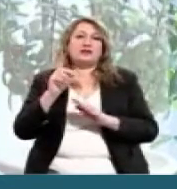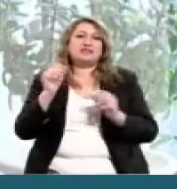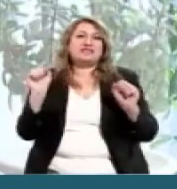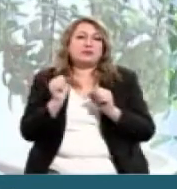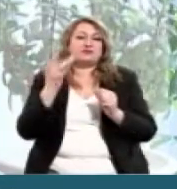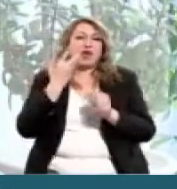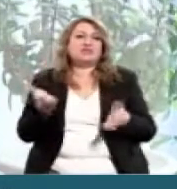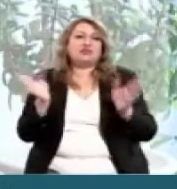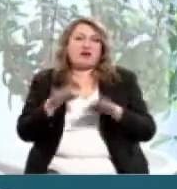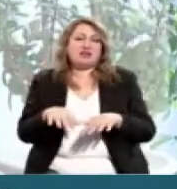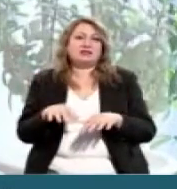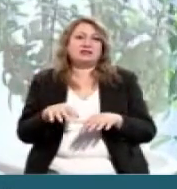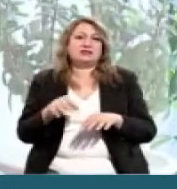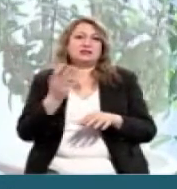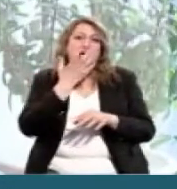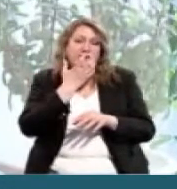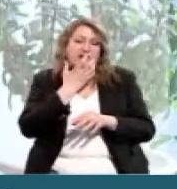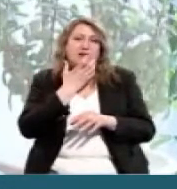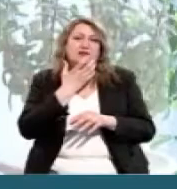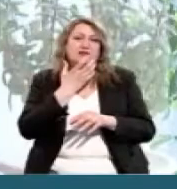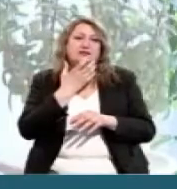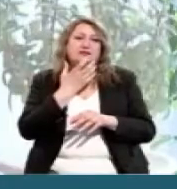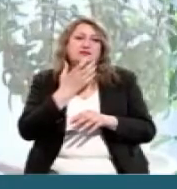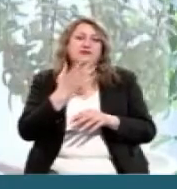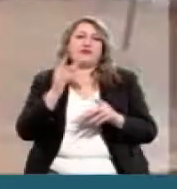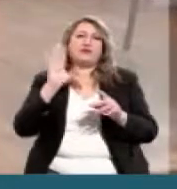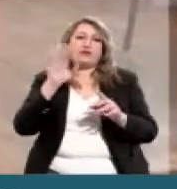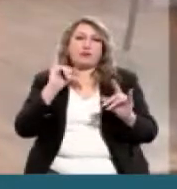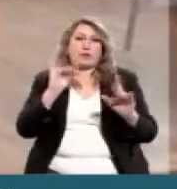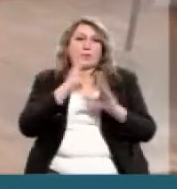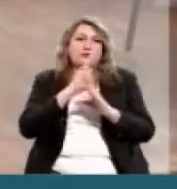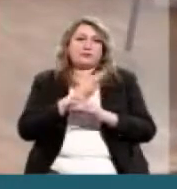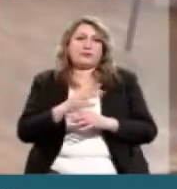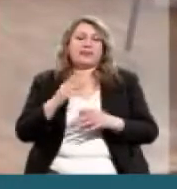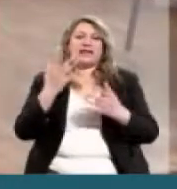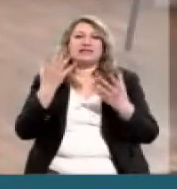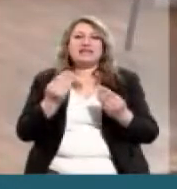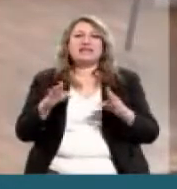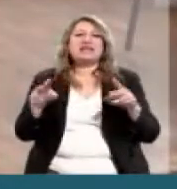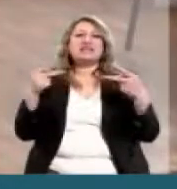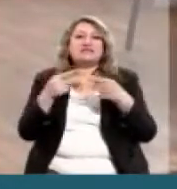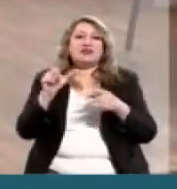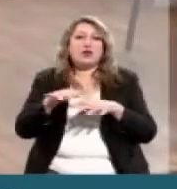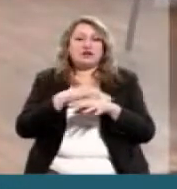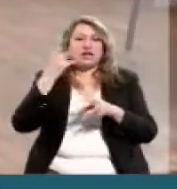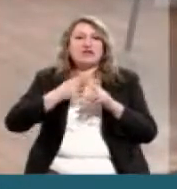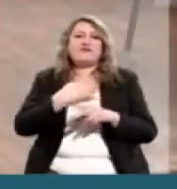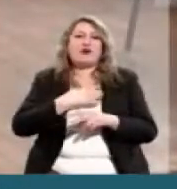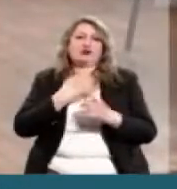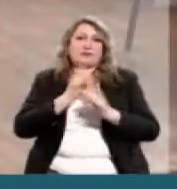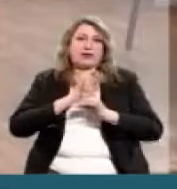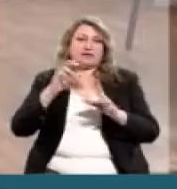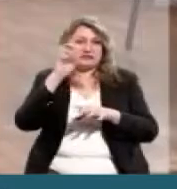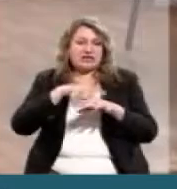всегда оставалось и также согревало в их непогоду. День единства народа Казахстана остается одним из важных